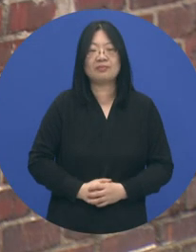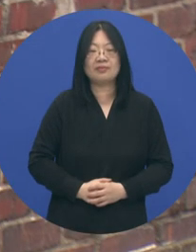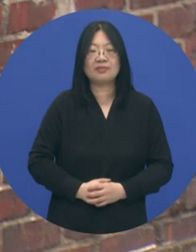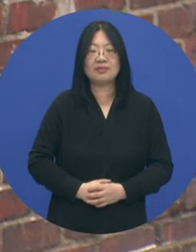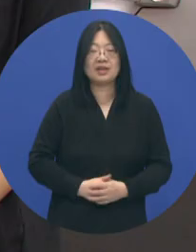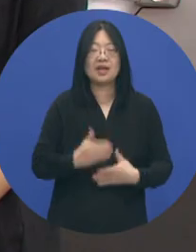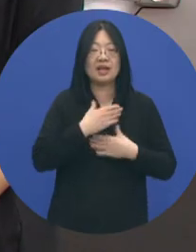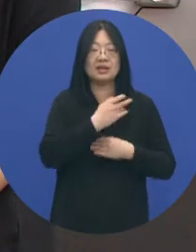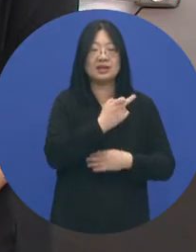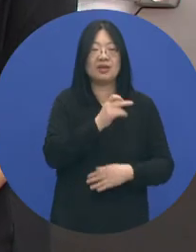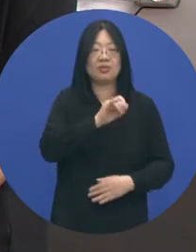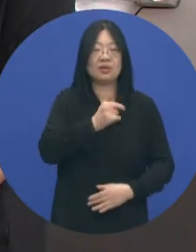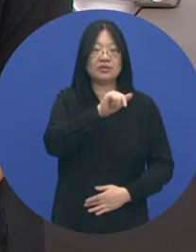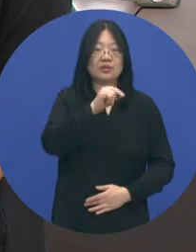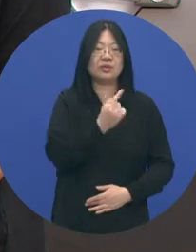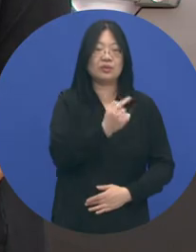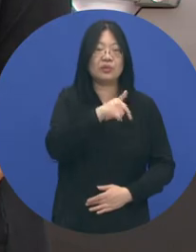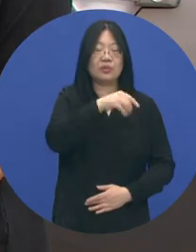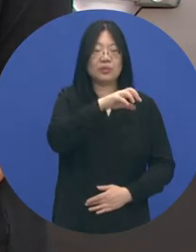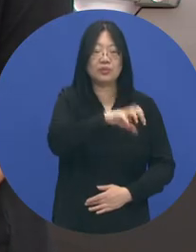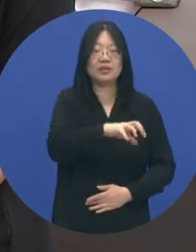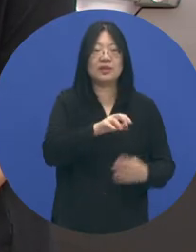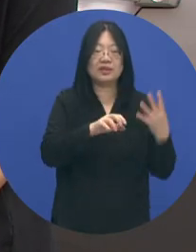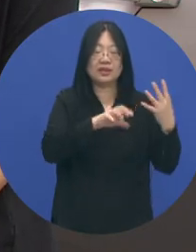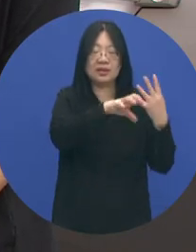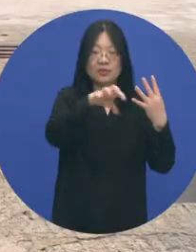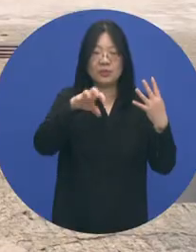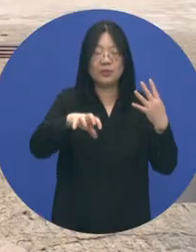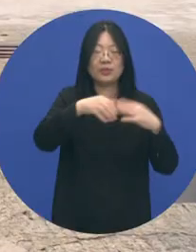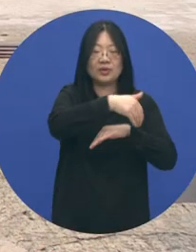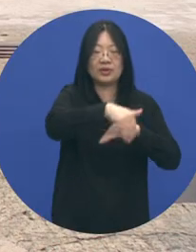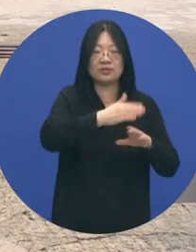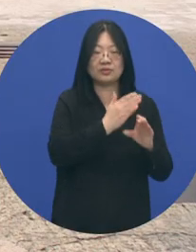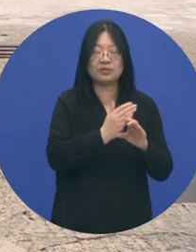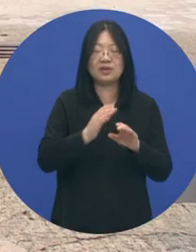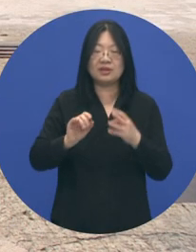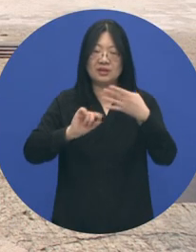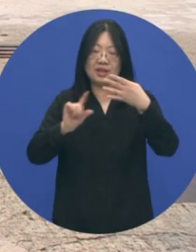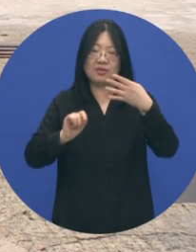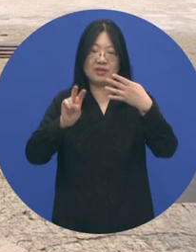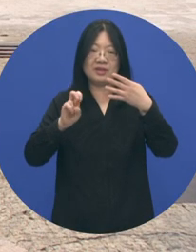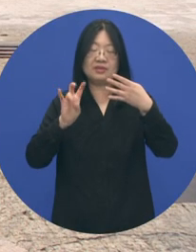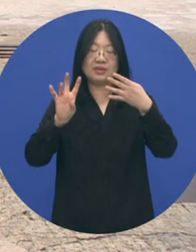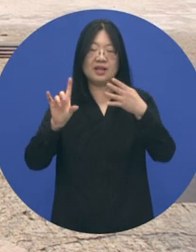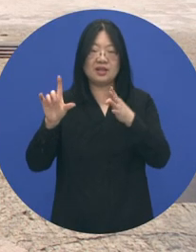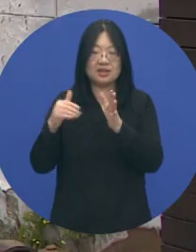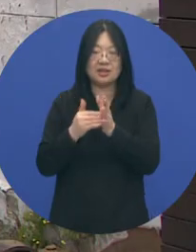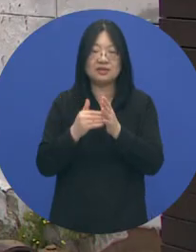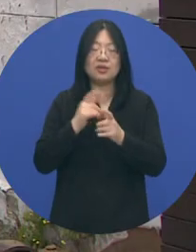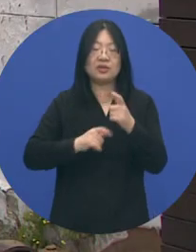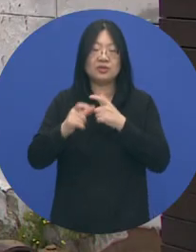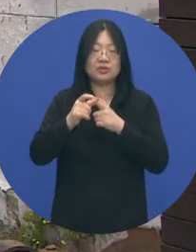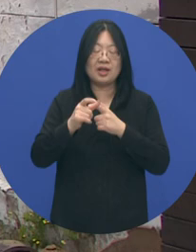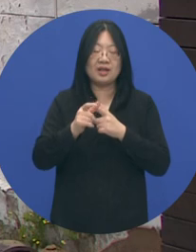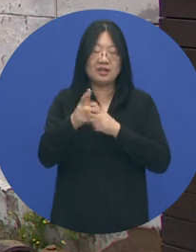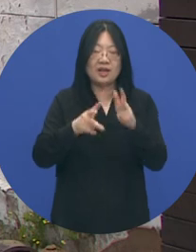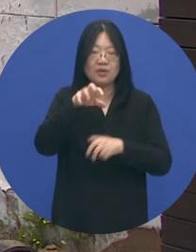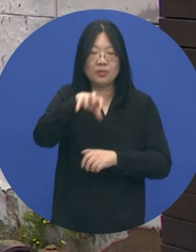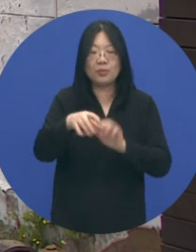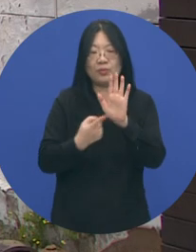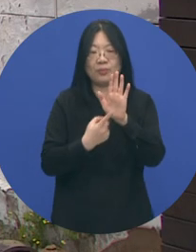재생 사업은 안산 원곡동 등 네고시 연내 준공을 계획 중이며 오는 4월 24일까지 추가 사업지